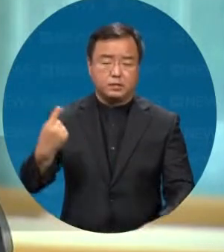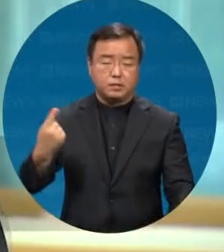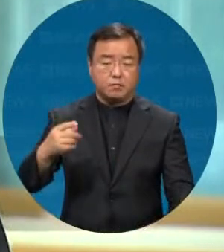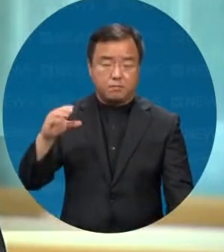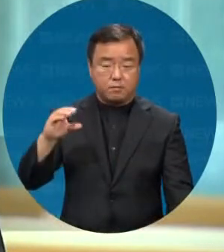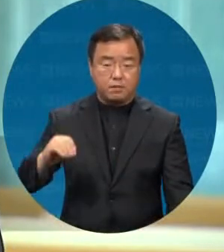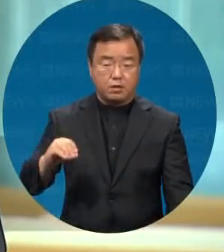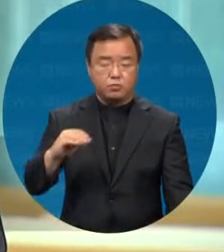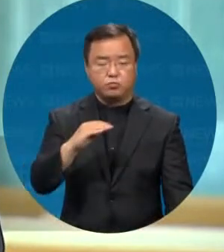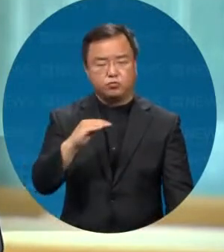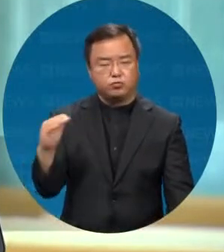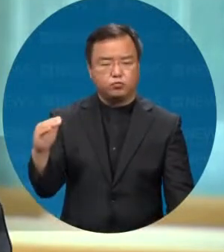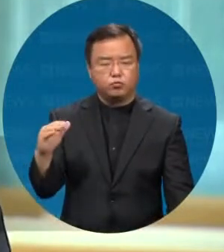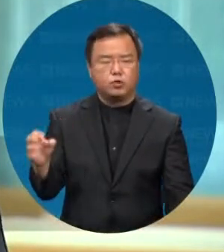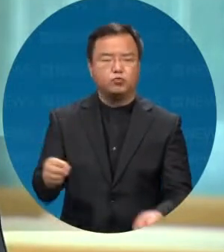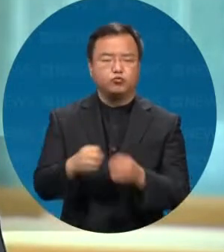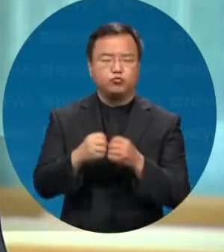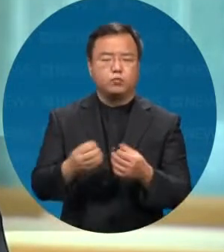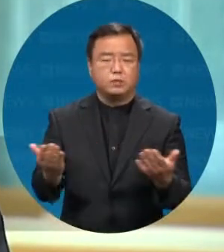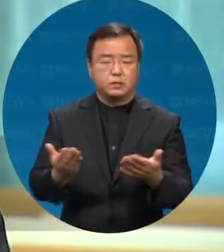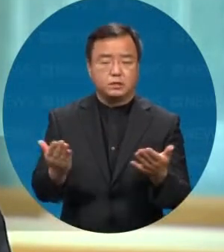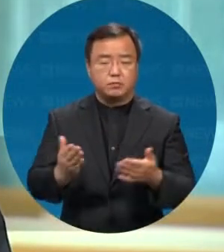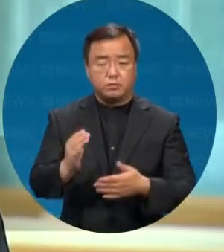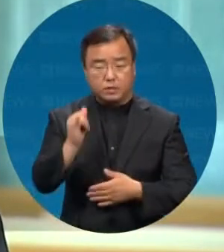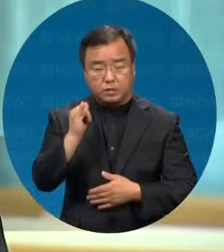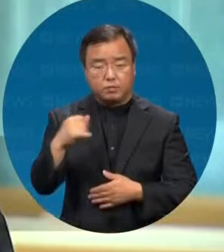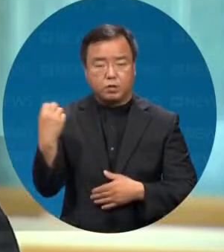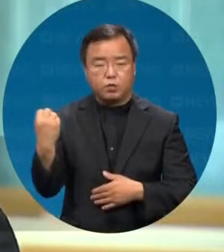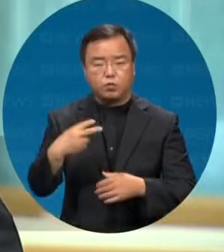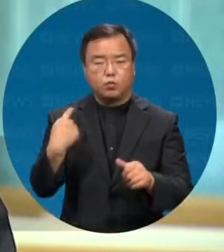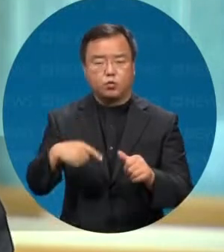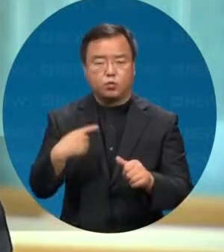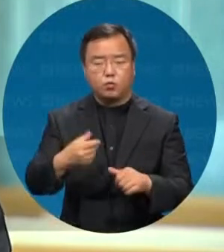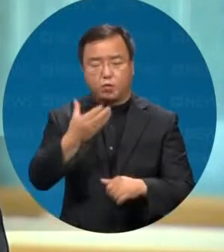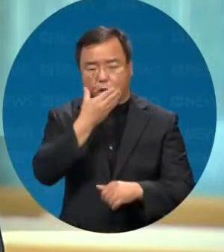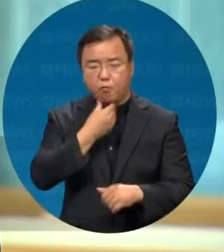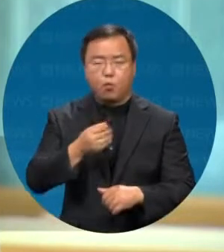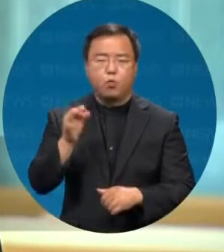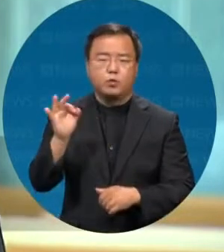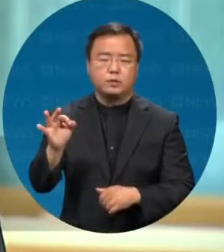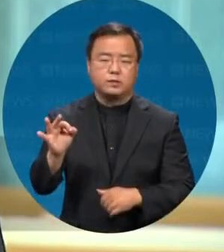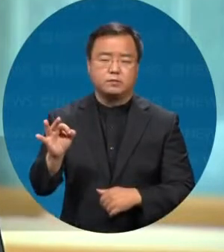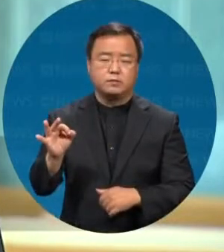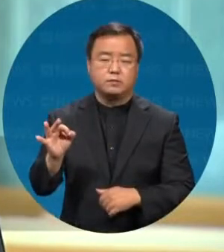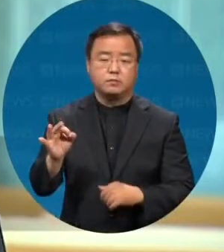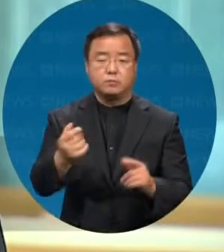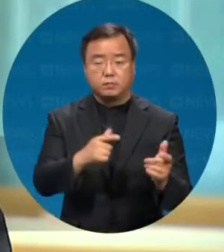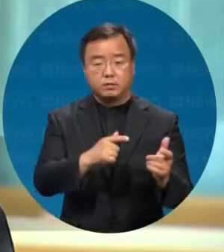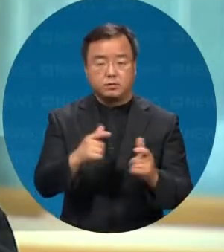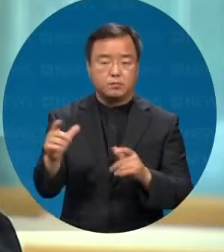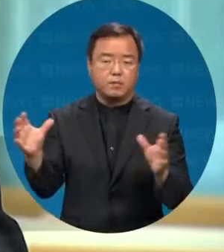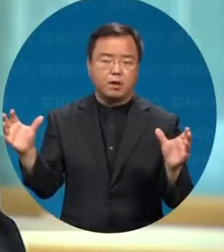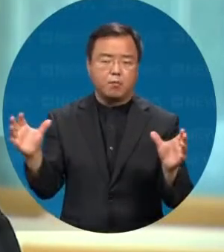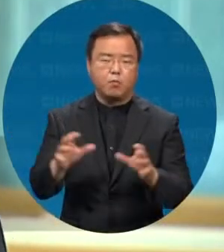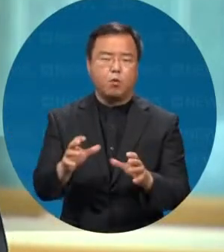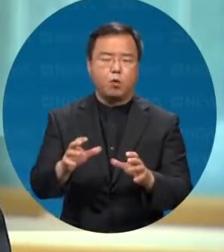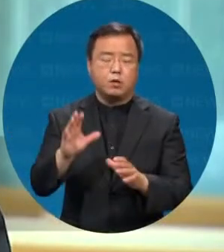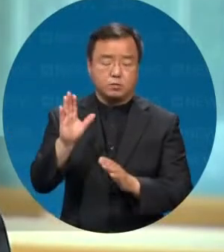수준입니다. 중복되어지는 사업도 있습니다. 거기에다 교육복지비가 또 있습니다. 그래서 이제 이러한 돈들을